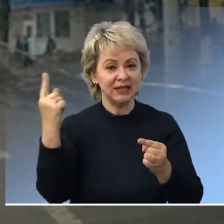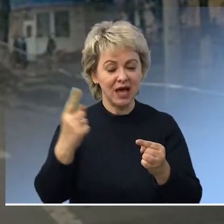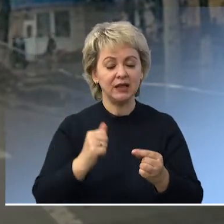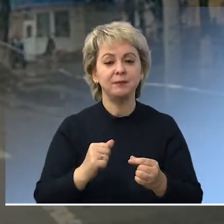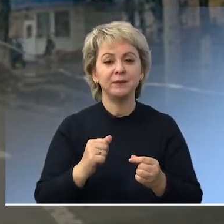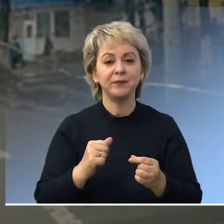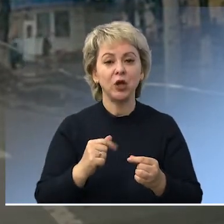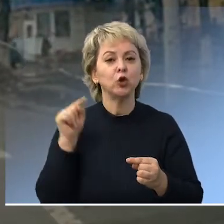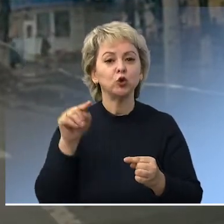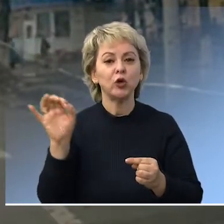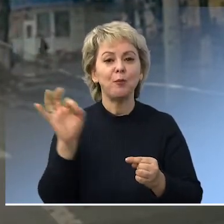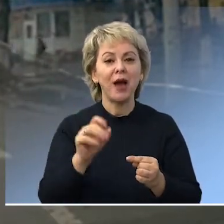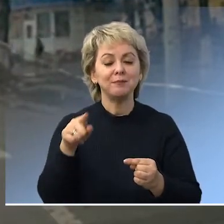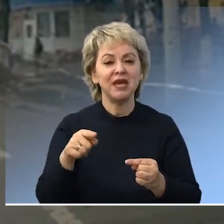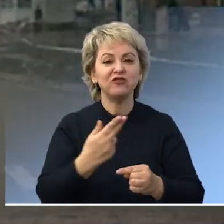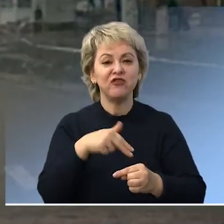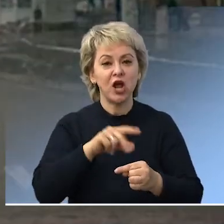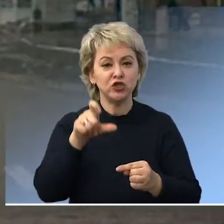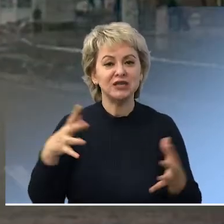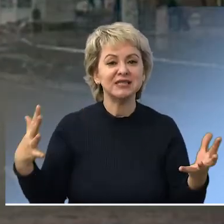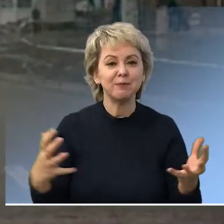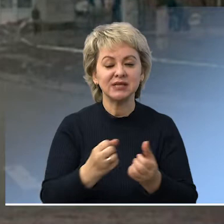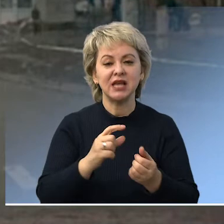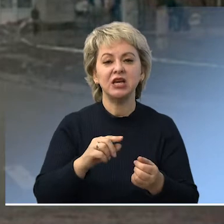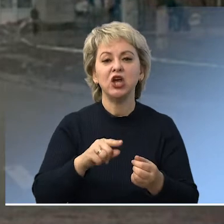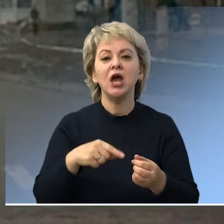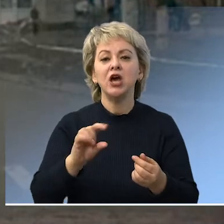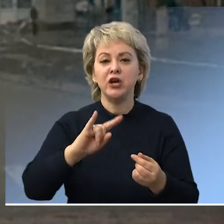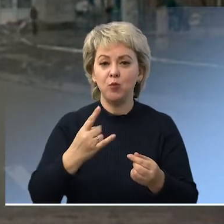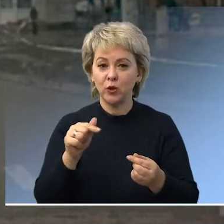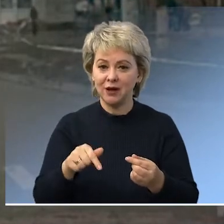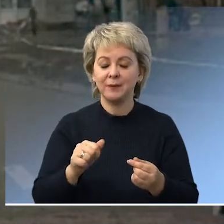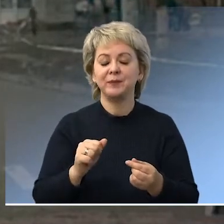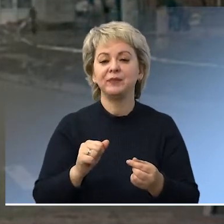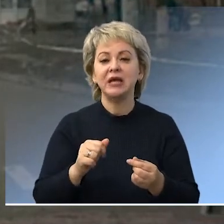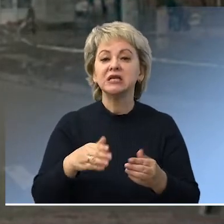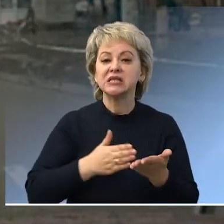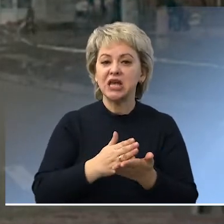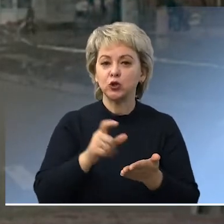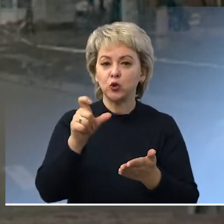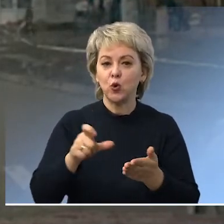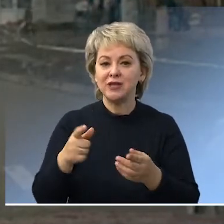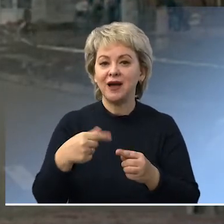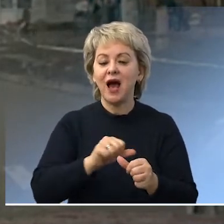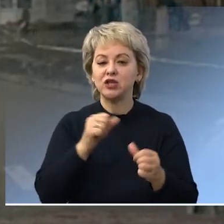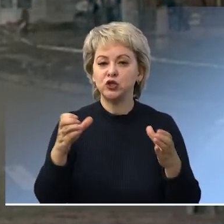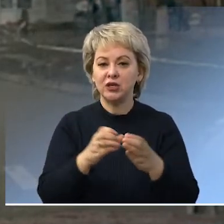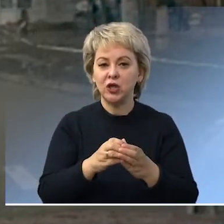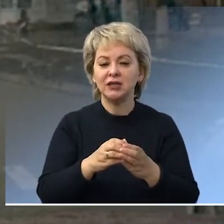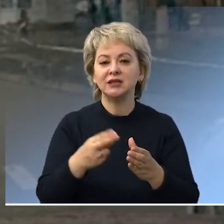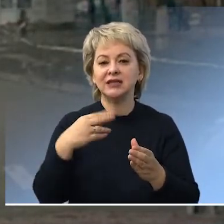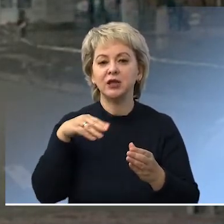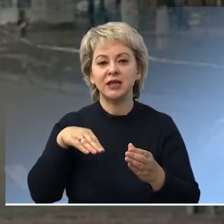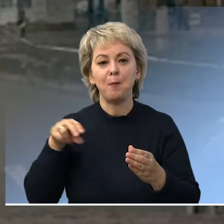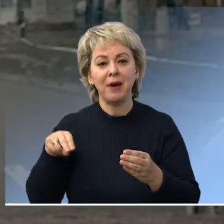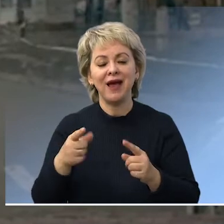звуковыми сигналами. В тот момент медики автомобиля реанимации боролись за жизнь маленького ребенка. Сотрудниками отдельного батальона